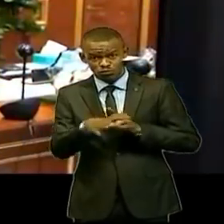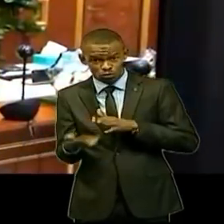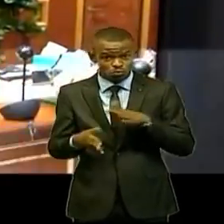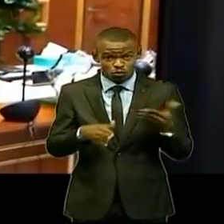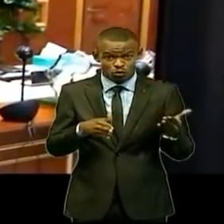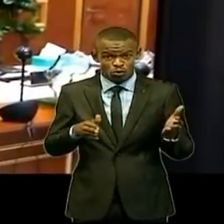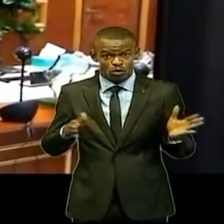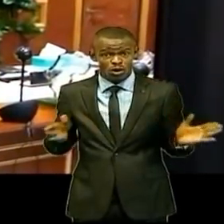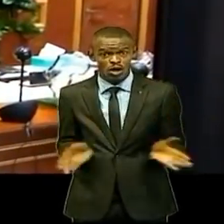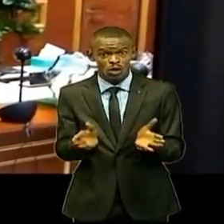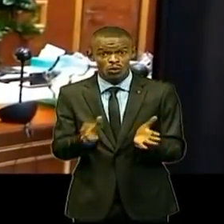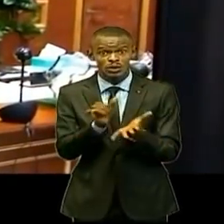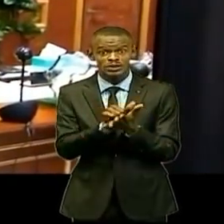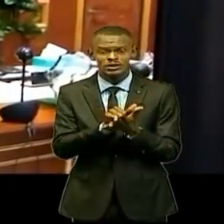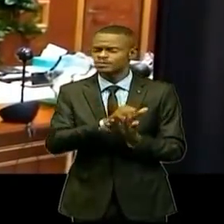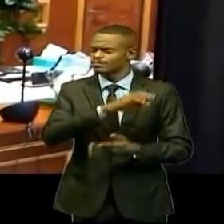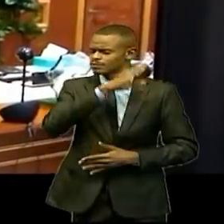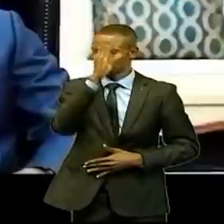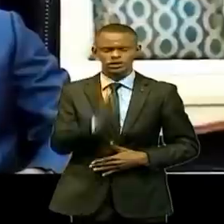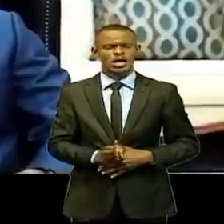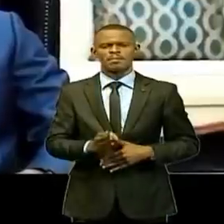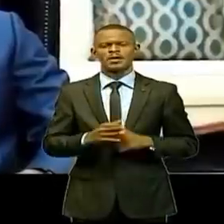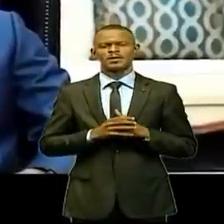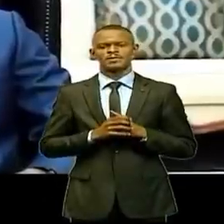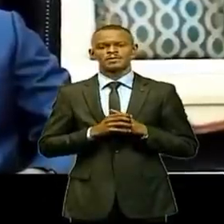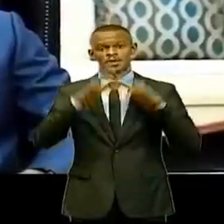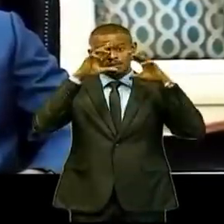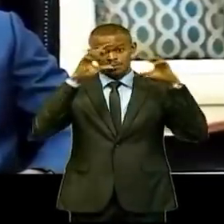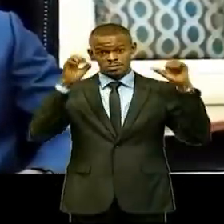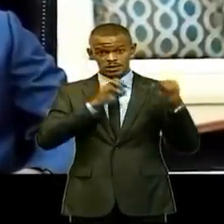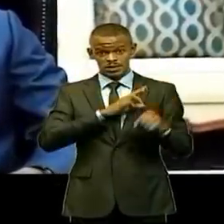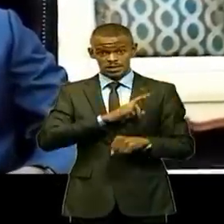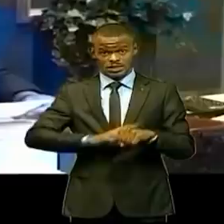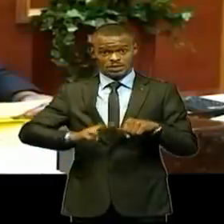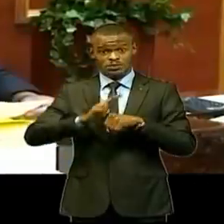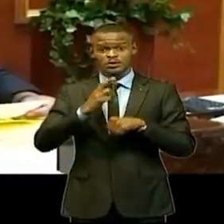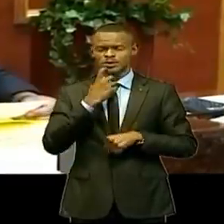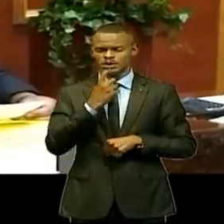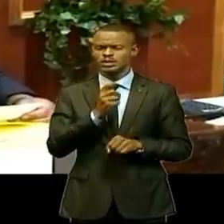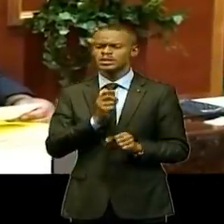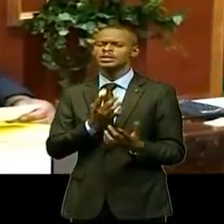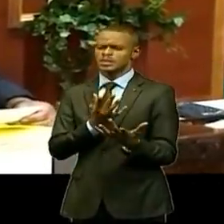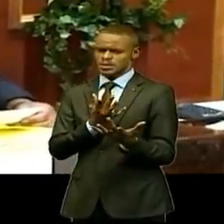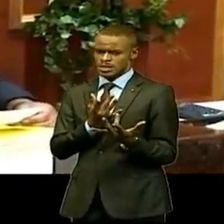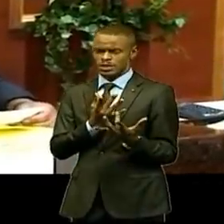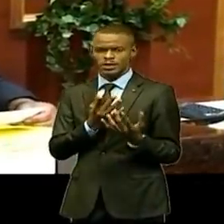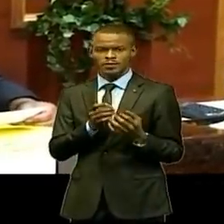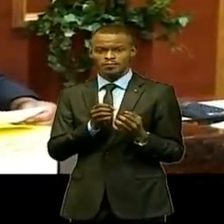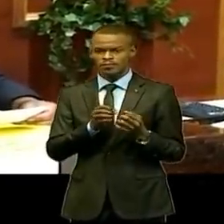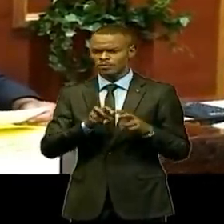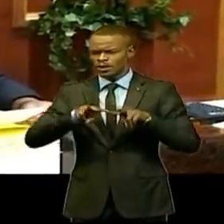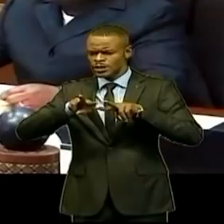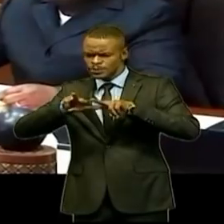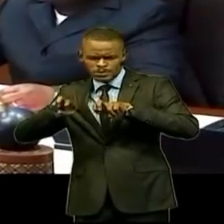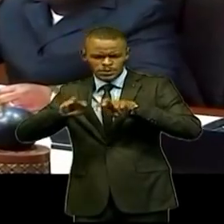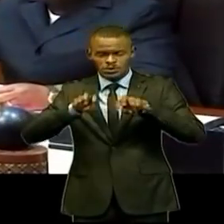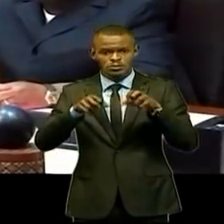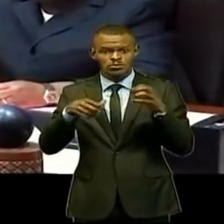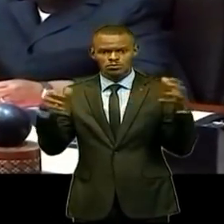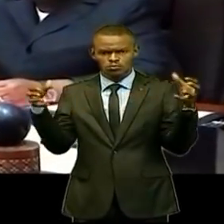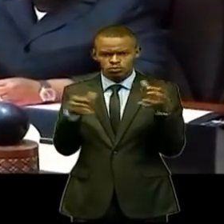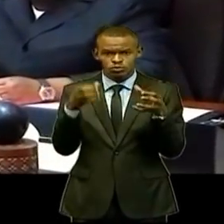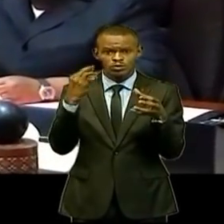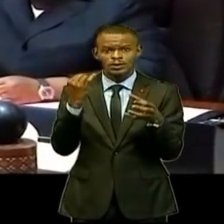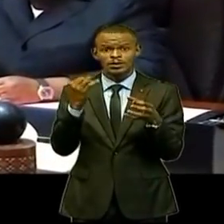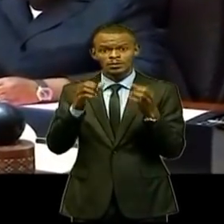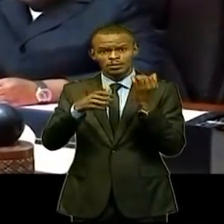Il a dit attendre les résultats des études de faisabilité de la délocalisation et de la construction d'un nouveau marché qui